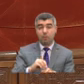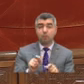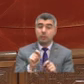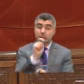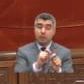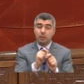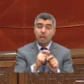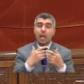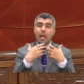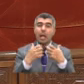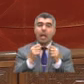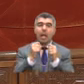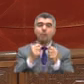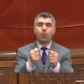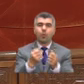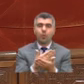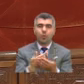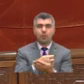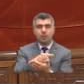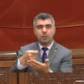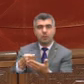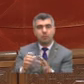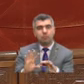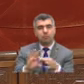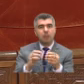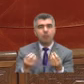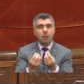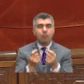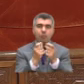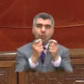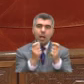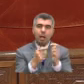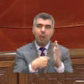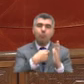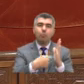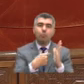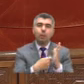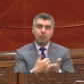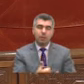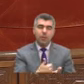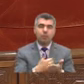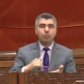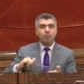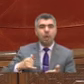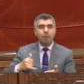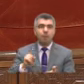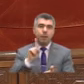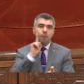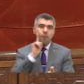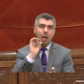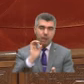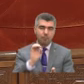جوائز تحفيزية بشراكة مع القطاع الخاص لدعم وتمويل مشاريع النساء والشباب، جائزة للا